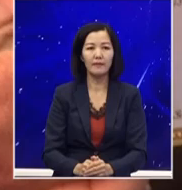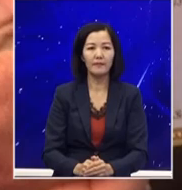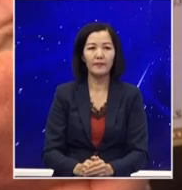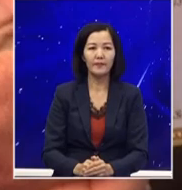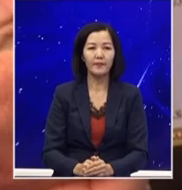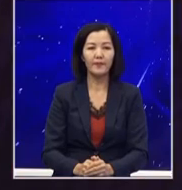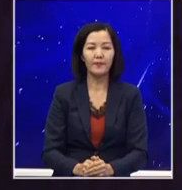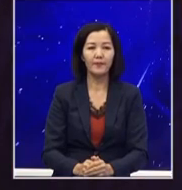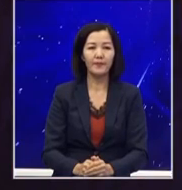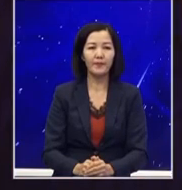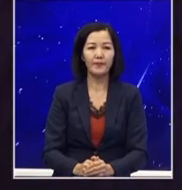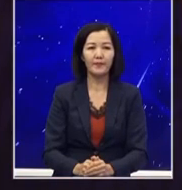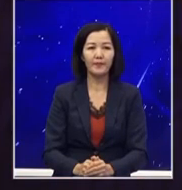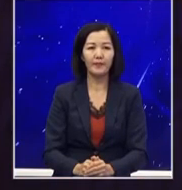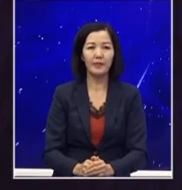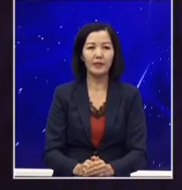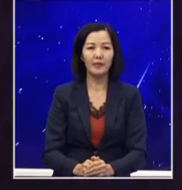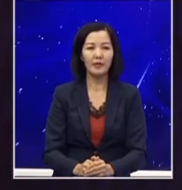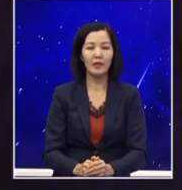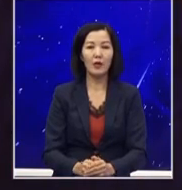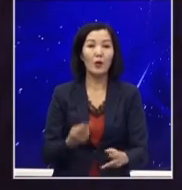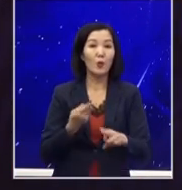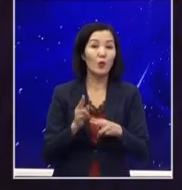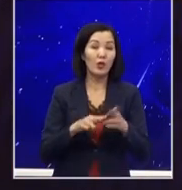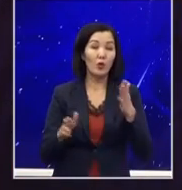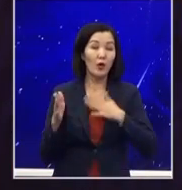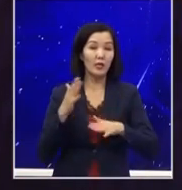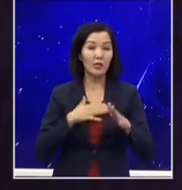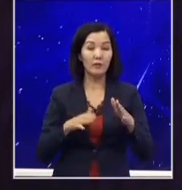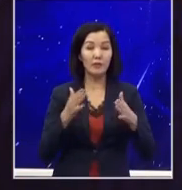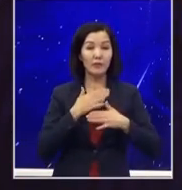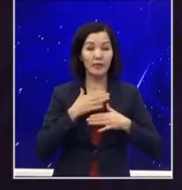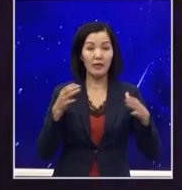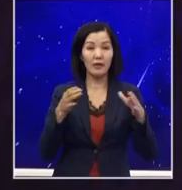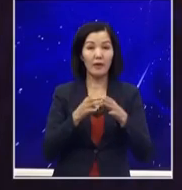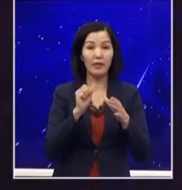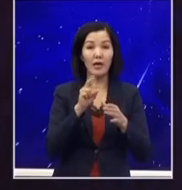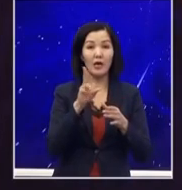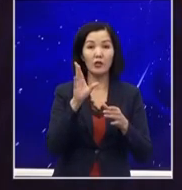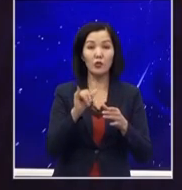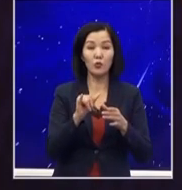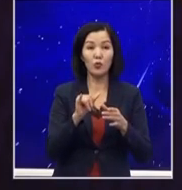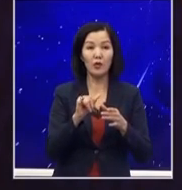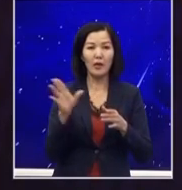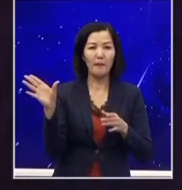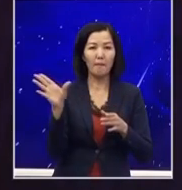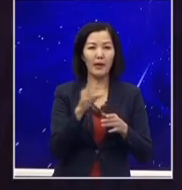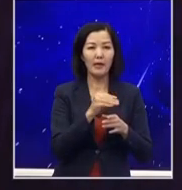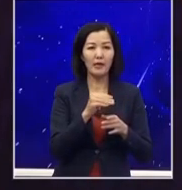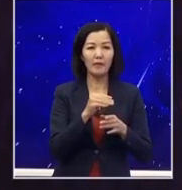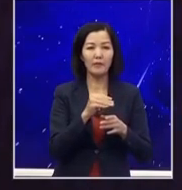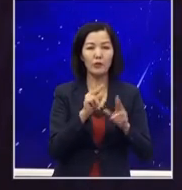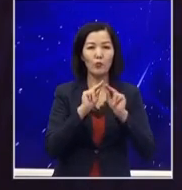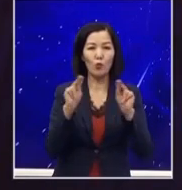алды. Жеңіске жеткенімізде қуанышымызда шек жоқ. Біз енді Ақсу ауданынан келген командамыз, барлығымыз